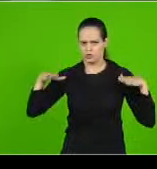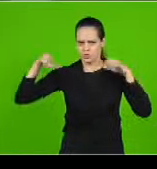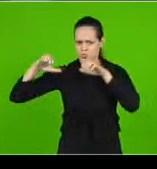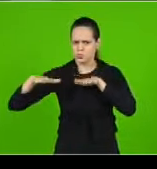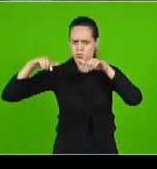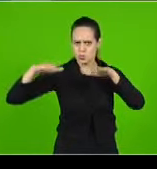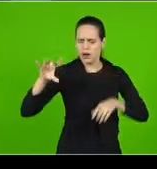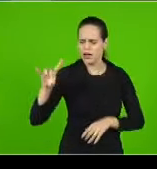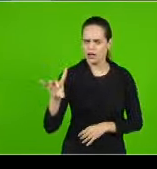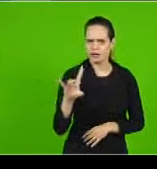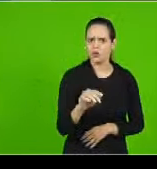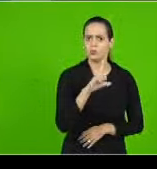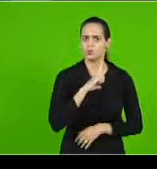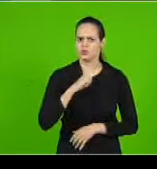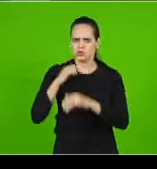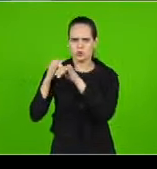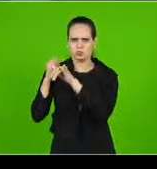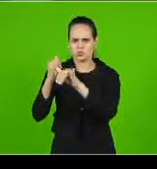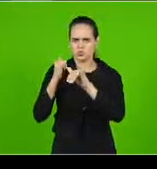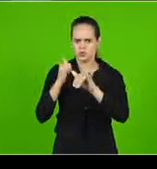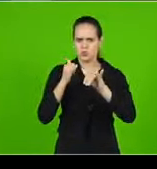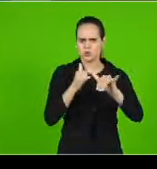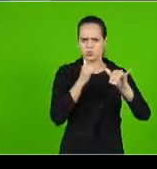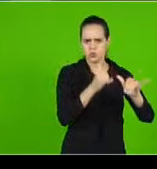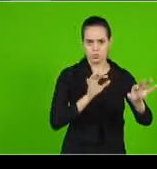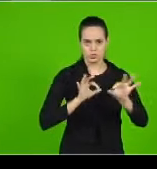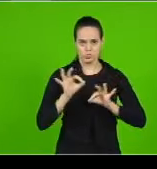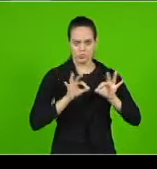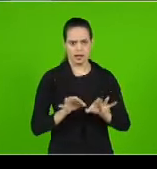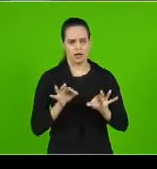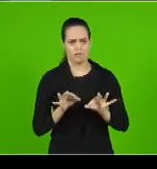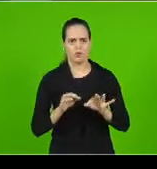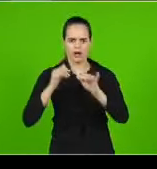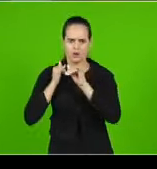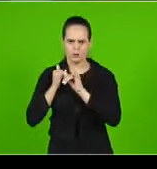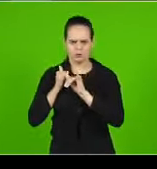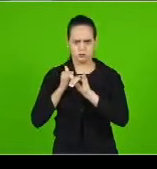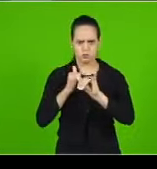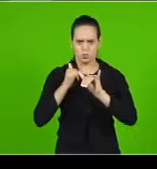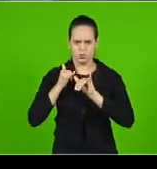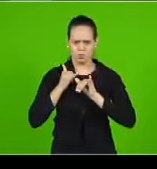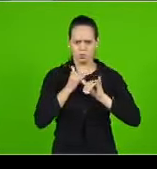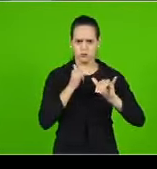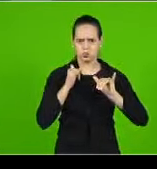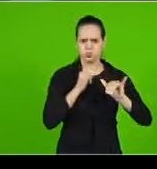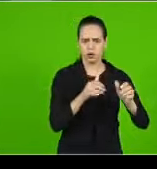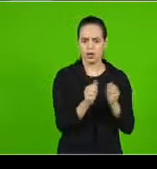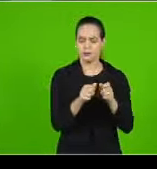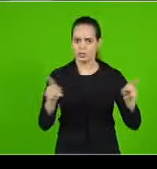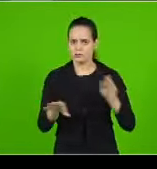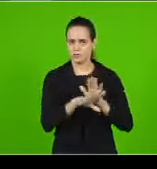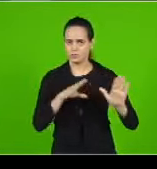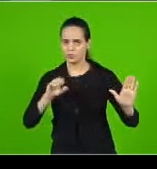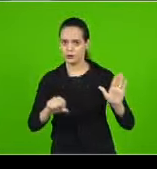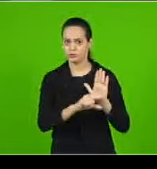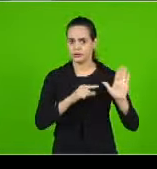Когда он снял седьмую печать, сделалось безмолвие на небе, как бы на полчаса. И видел я 7 ангелов, которые стояли пред Богом, и